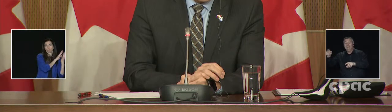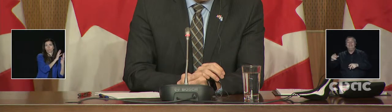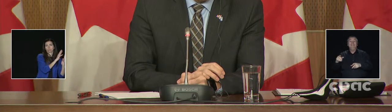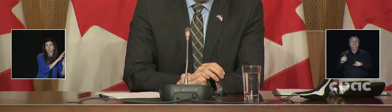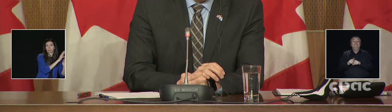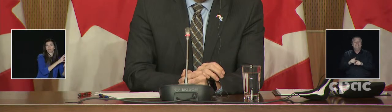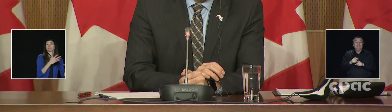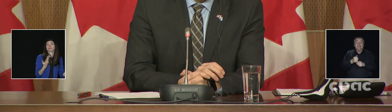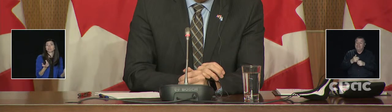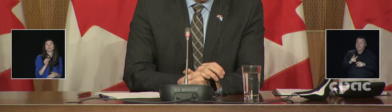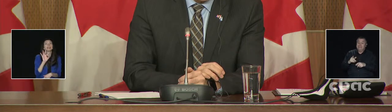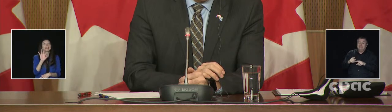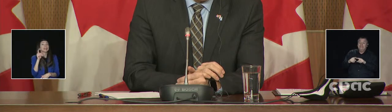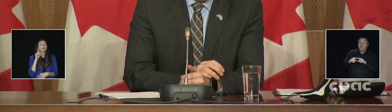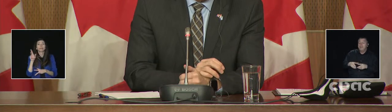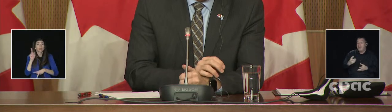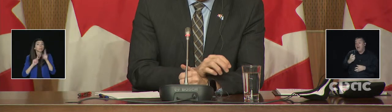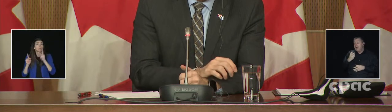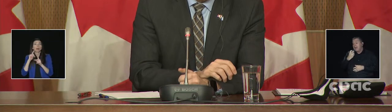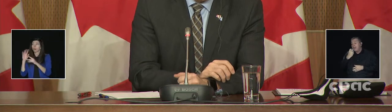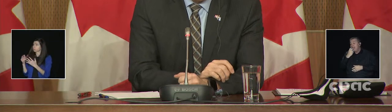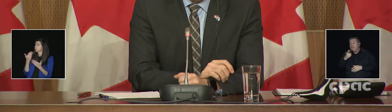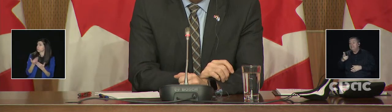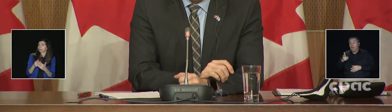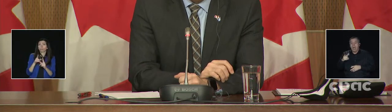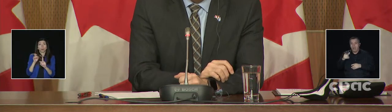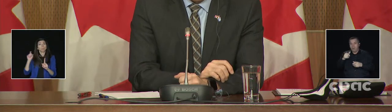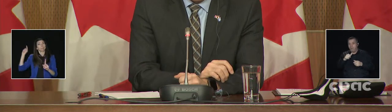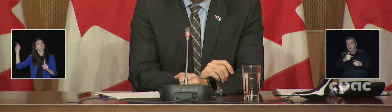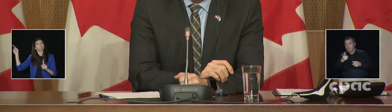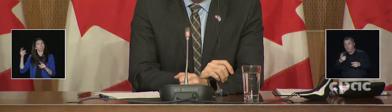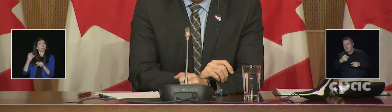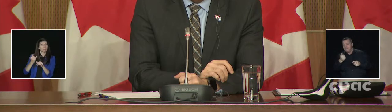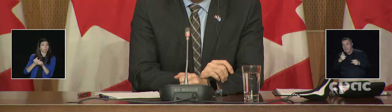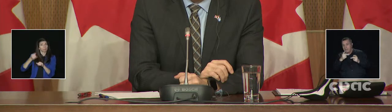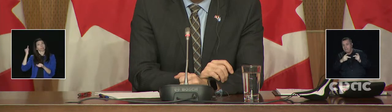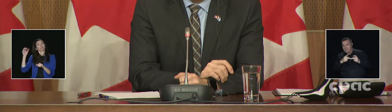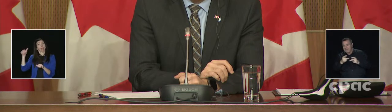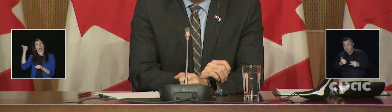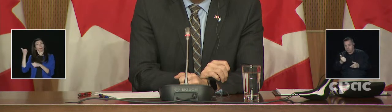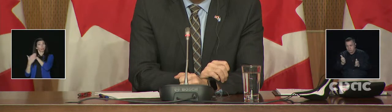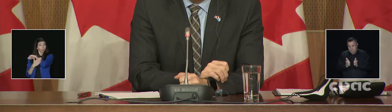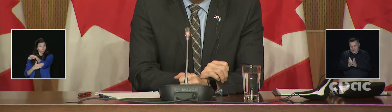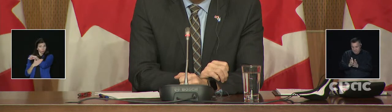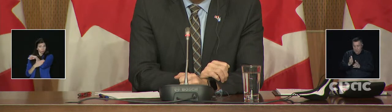que ces gens puissent amener avec eux le virus ou le variant.